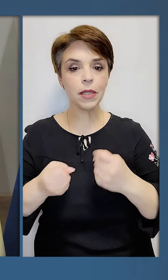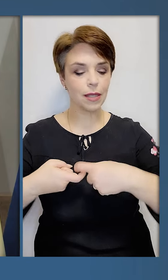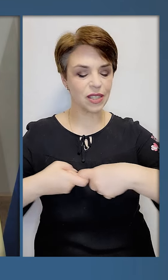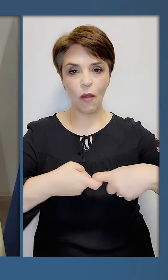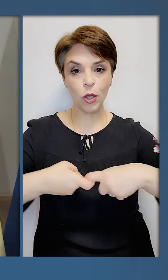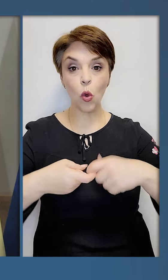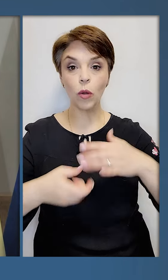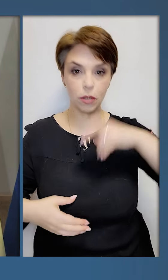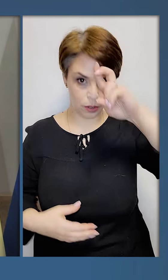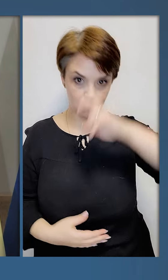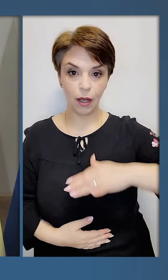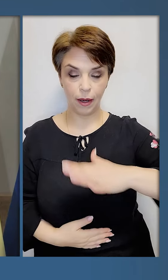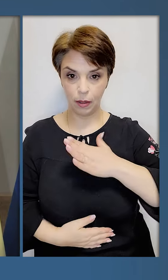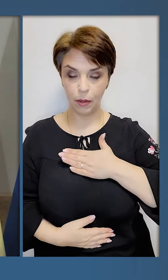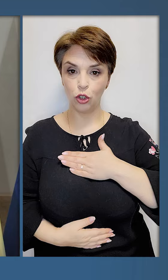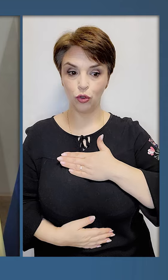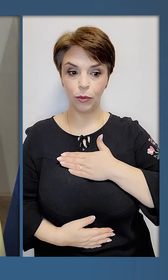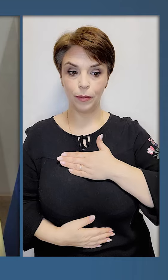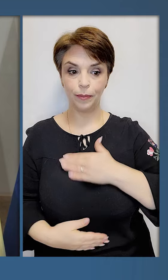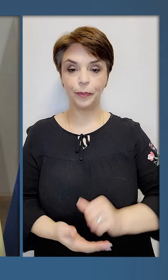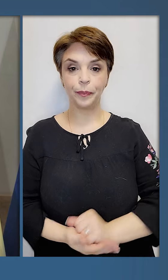зміцнила зв'язок між нашими країнами.